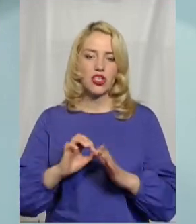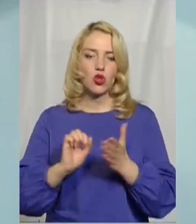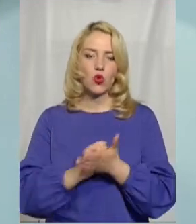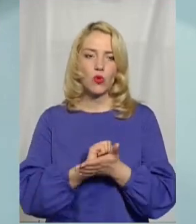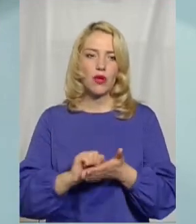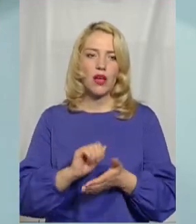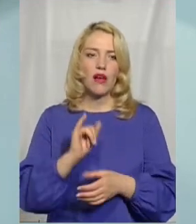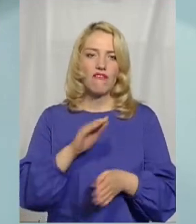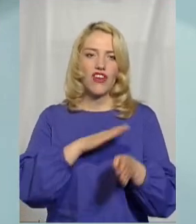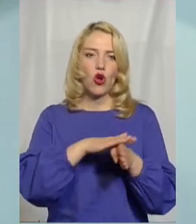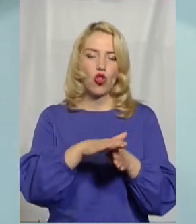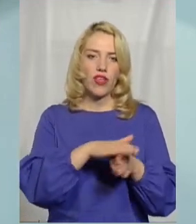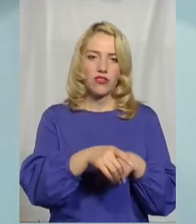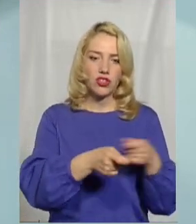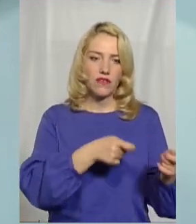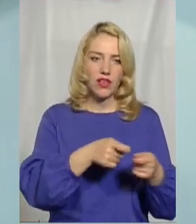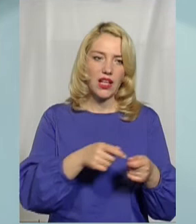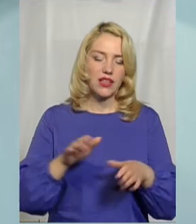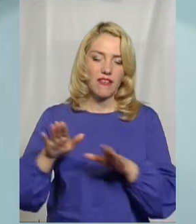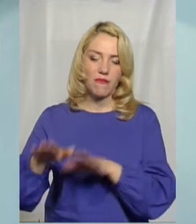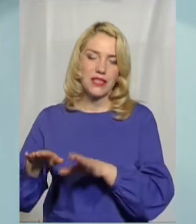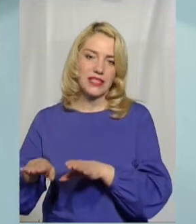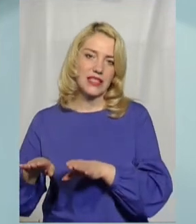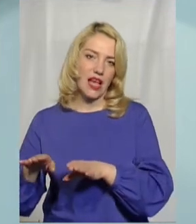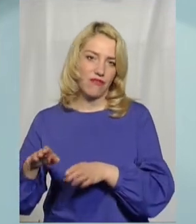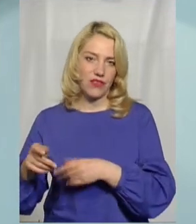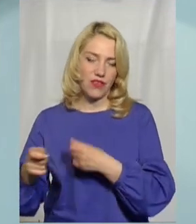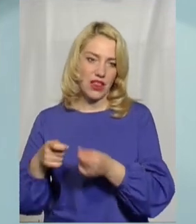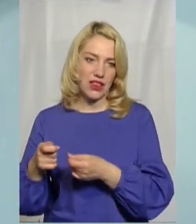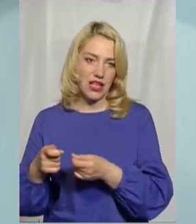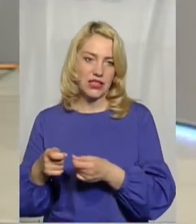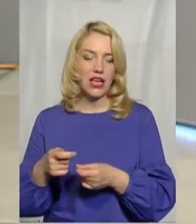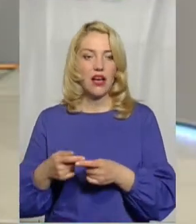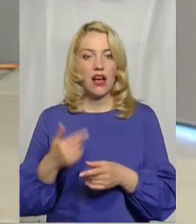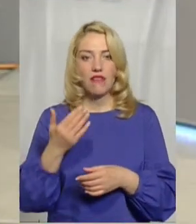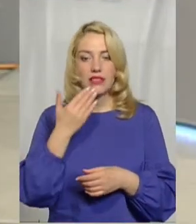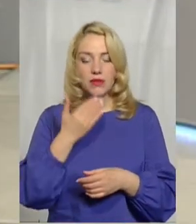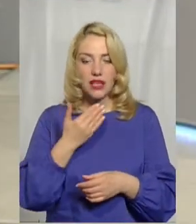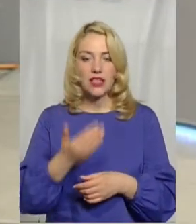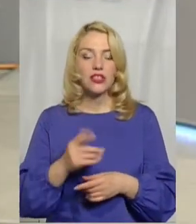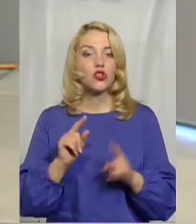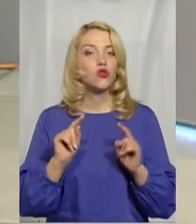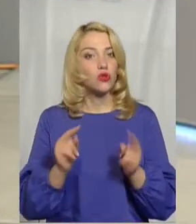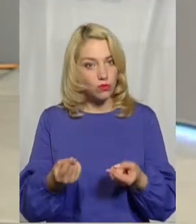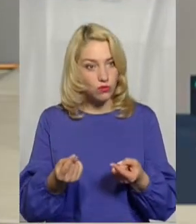оглядах виконавчої влади і в органах місцевого самоврядування. Ви спитаєте мене, чому? Так,